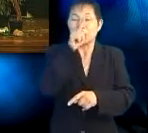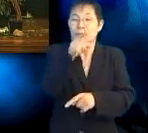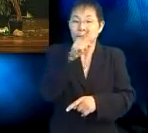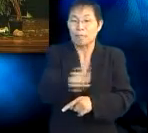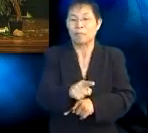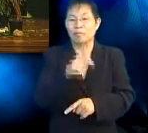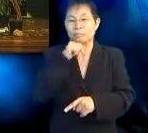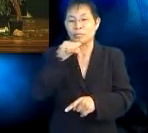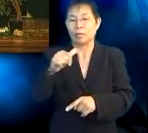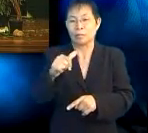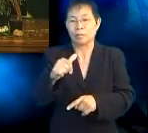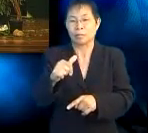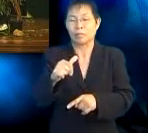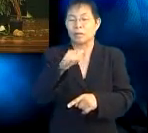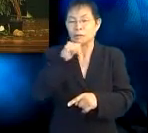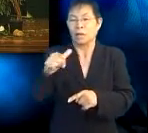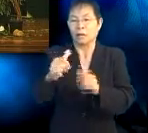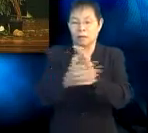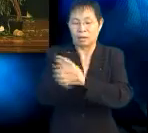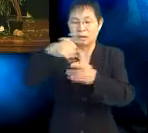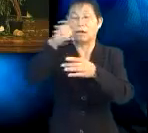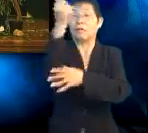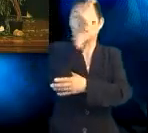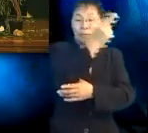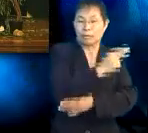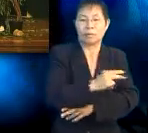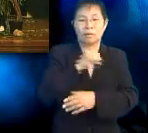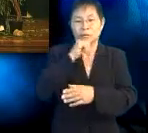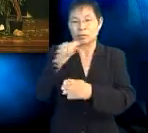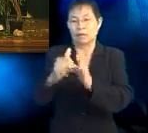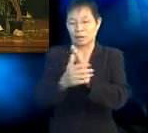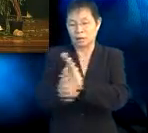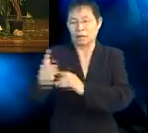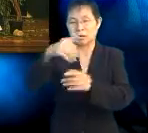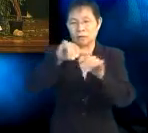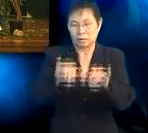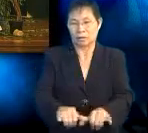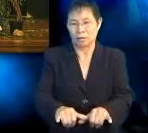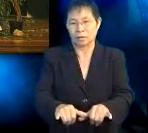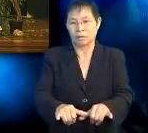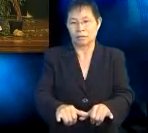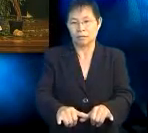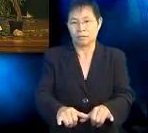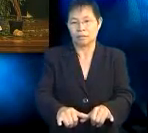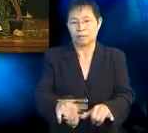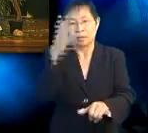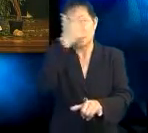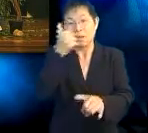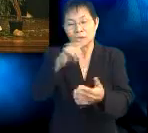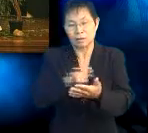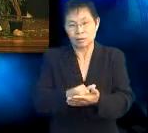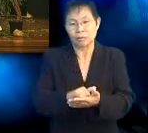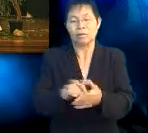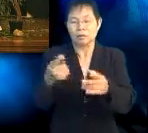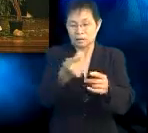tidak layak di dalam hutan rimba ini. Maupun tidak layak duduk dalam gua yang tersegam indah itu. Tempat kamu